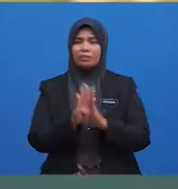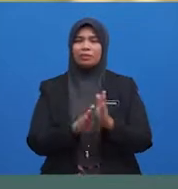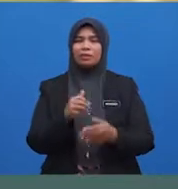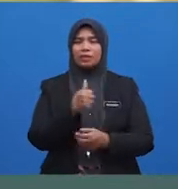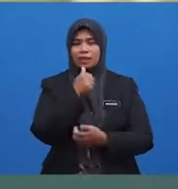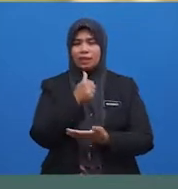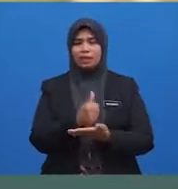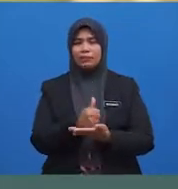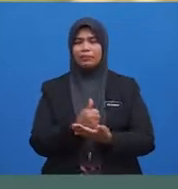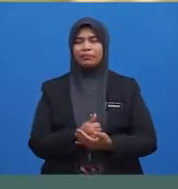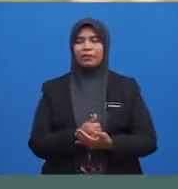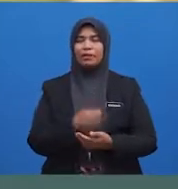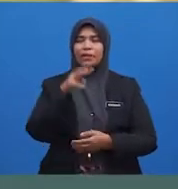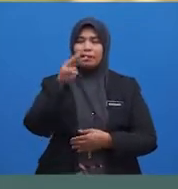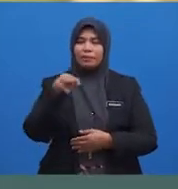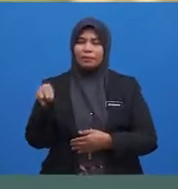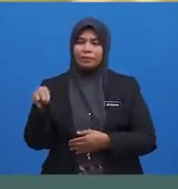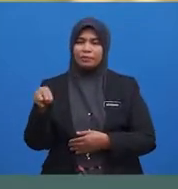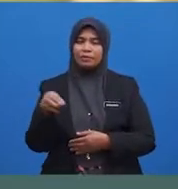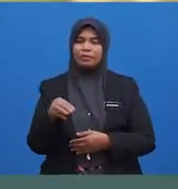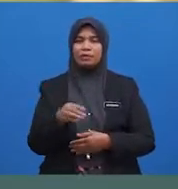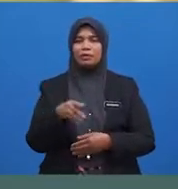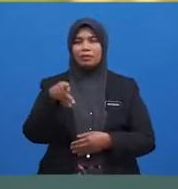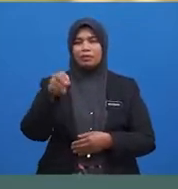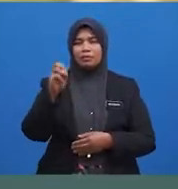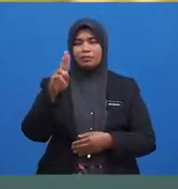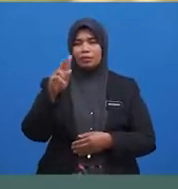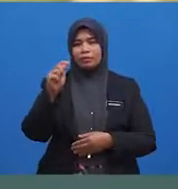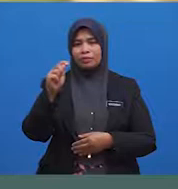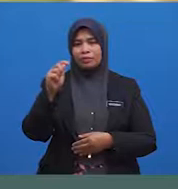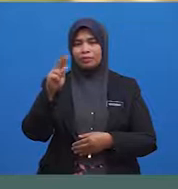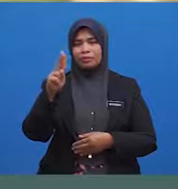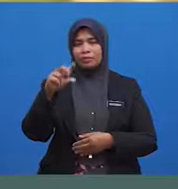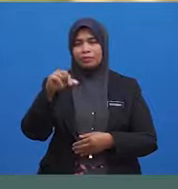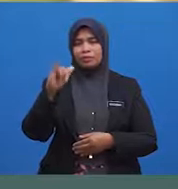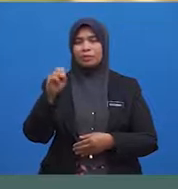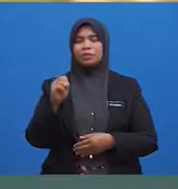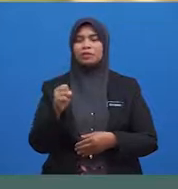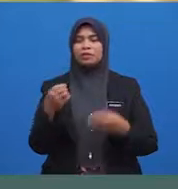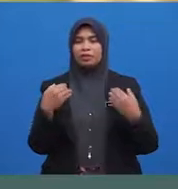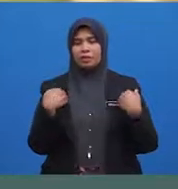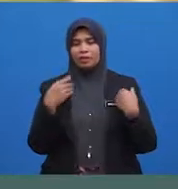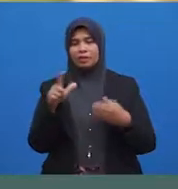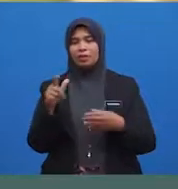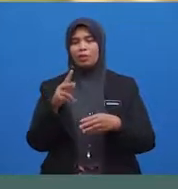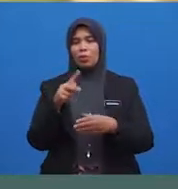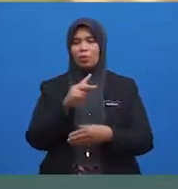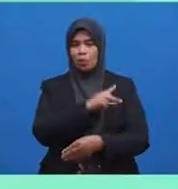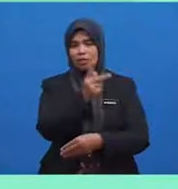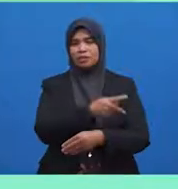Melaka. Murid-murid, Portugis merupakan kuasa Barat terawal yang mula bertapak di negara